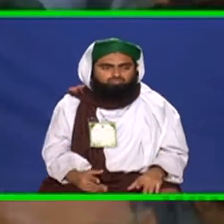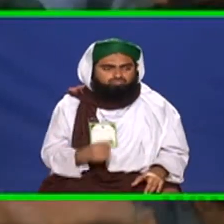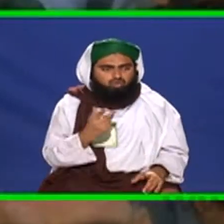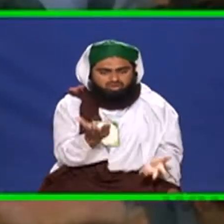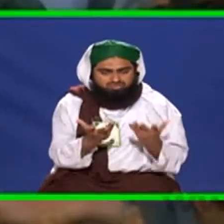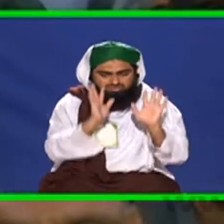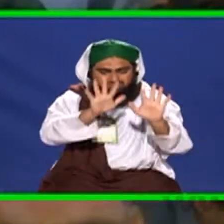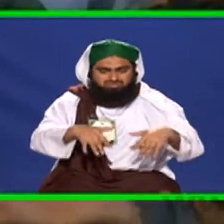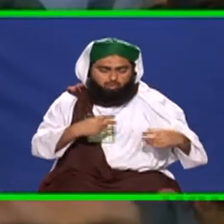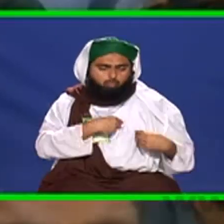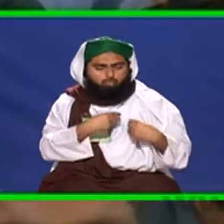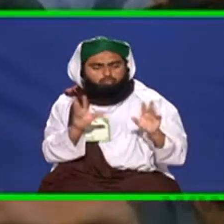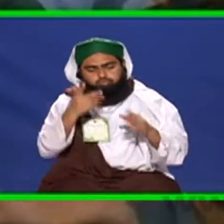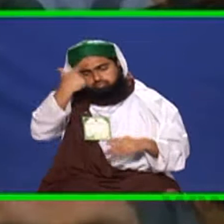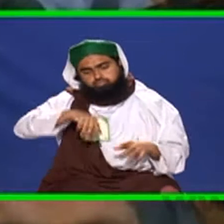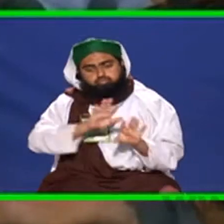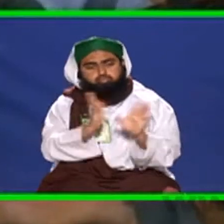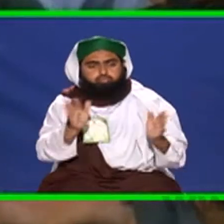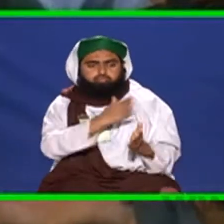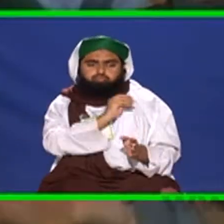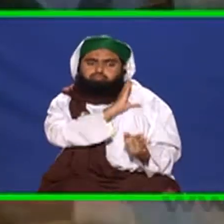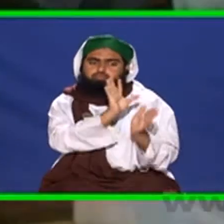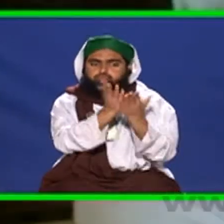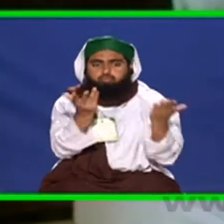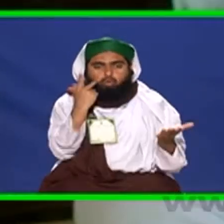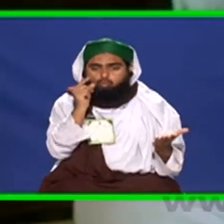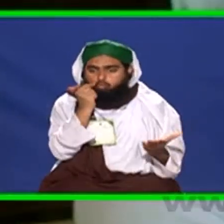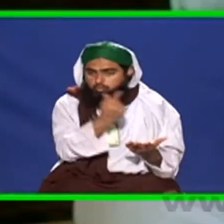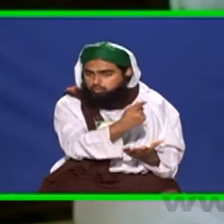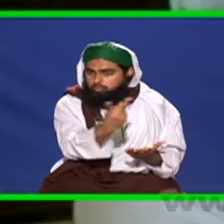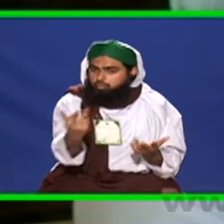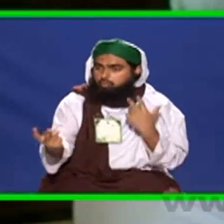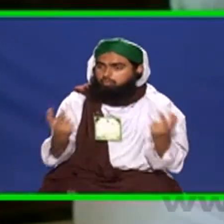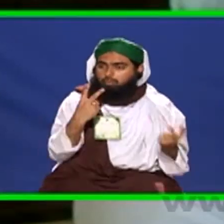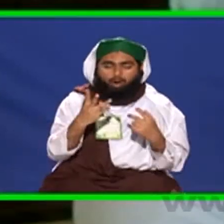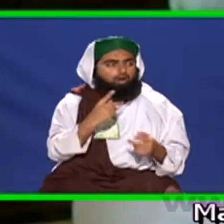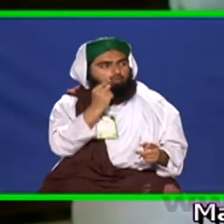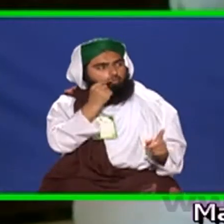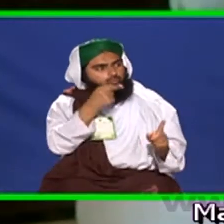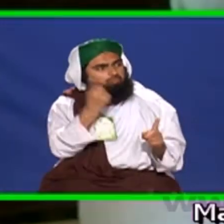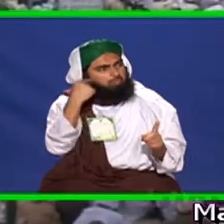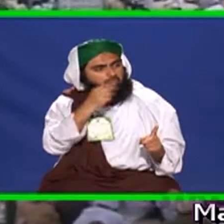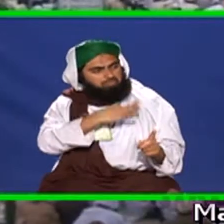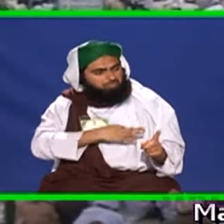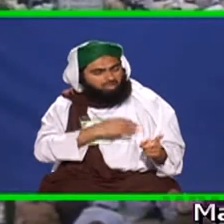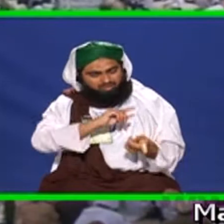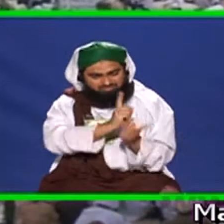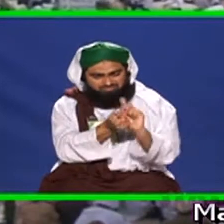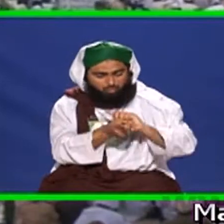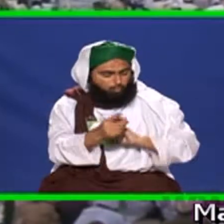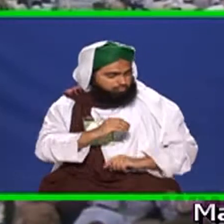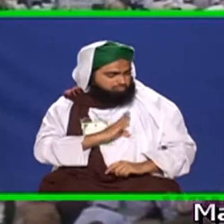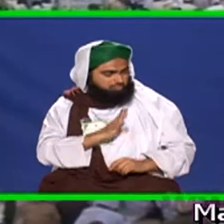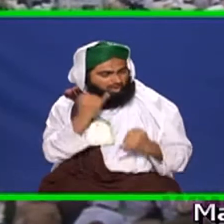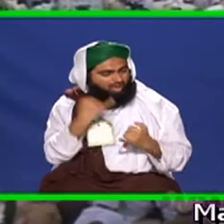پہنچا ہوا یہ اس کے کارنامے کی قیامت میں ہمارا پردہ چاک نہ ہو جائے. اللہ تعالیٰ قیامت میں ہم سب